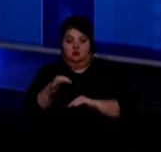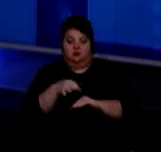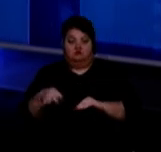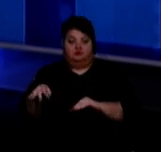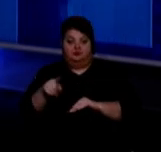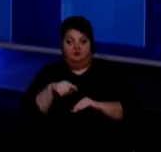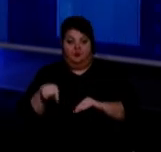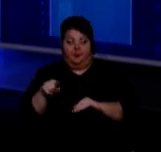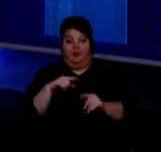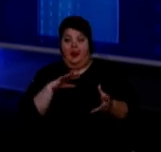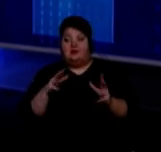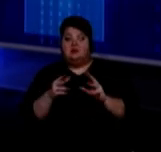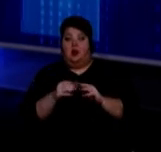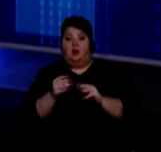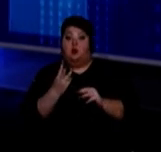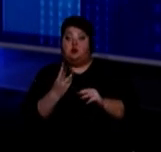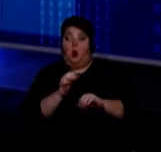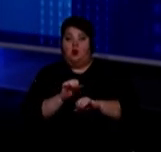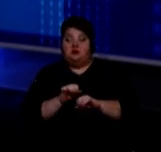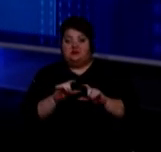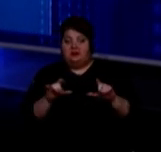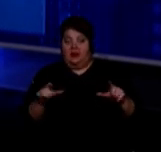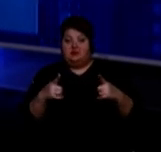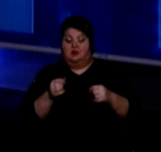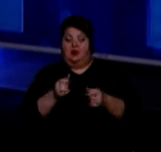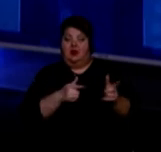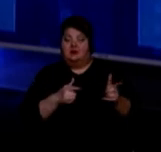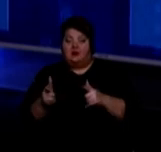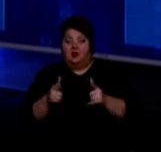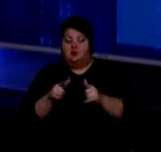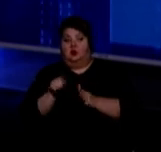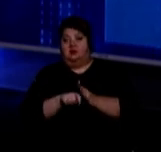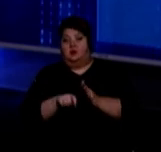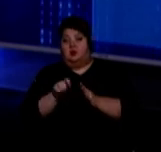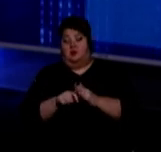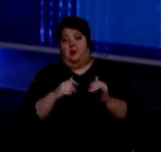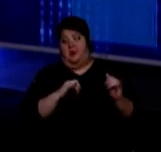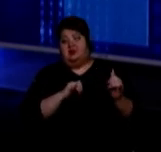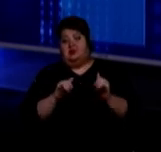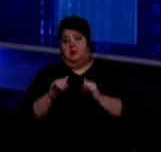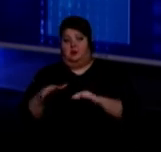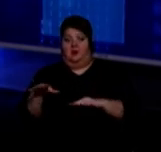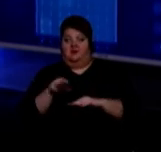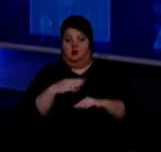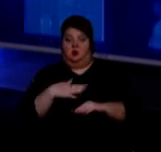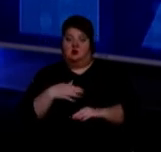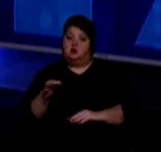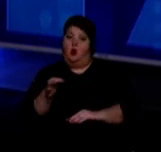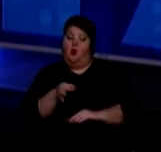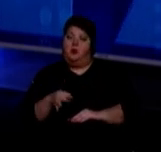ми все за рахунок трьох станцій, де йде заготівля, переробка, тестування донорської крові, ми забезпечуємо всю область.